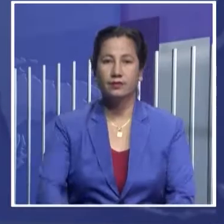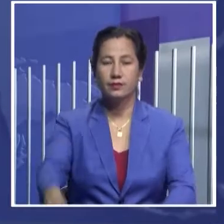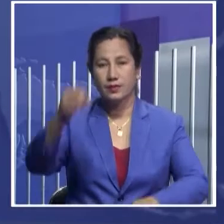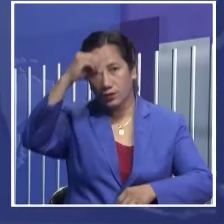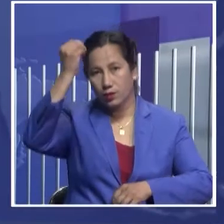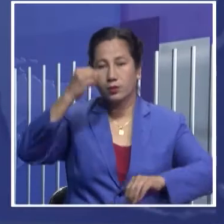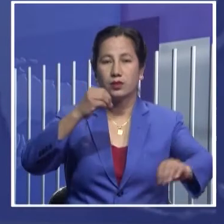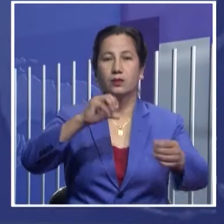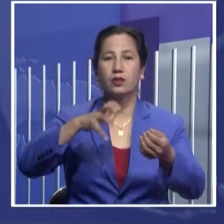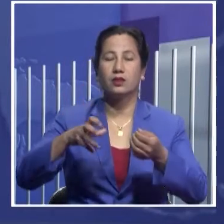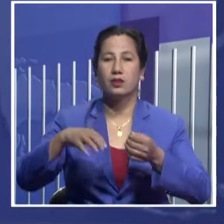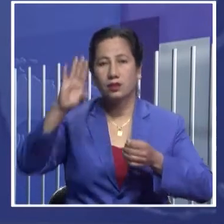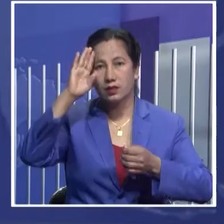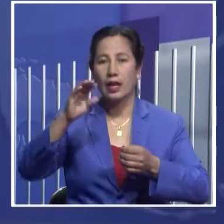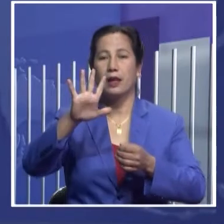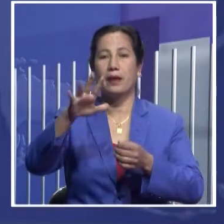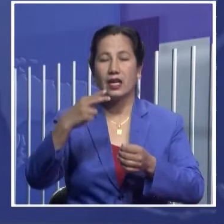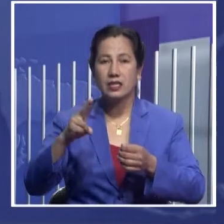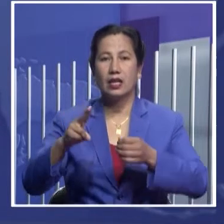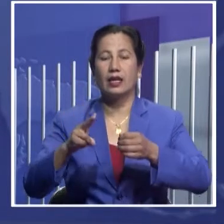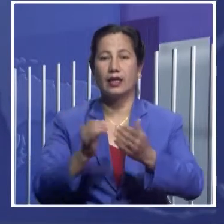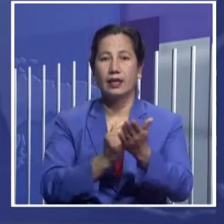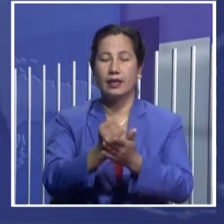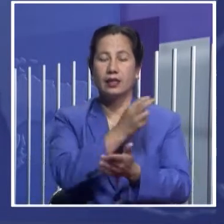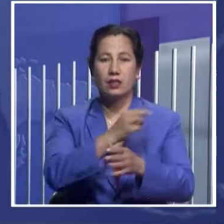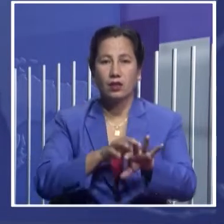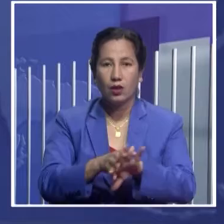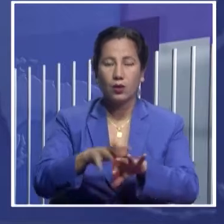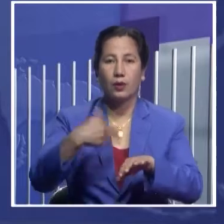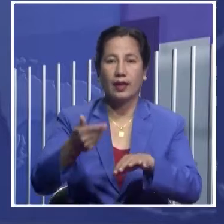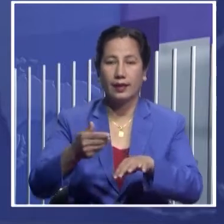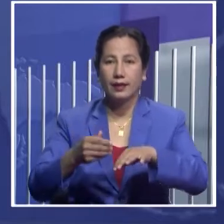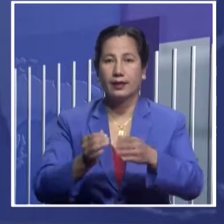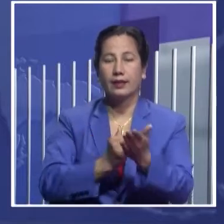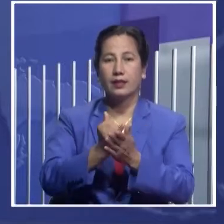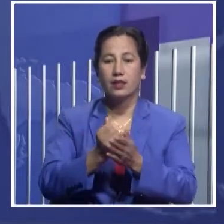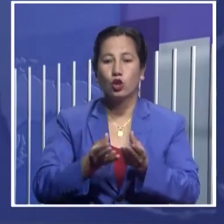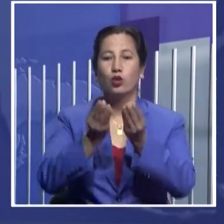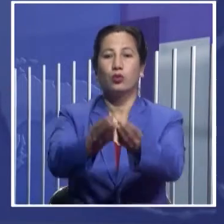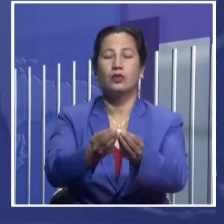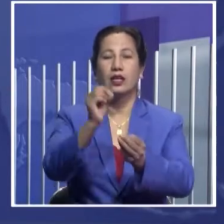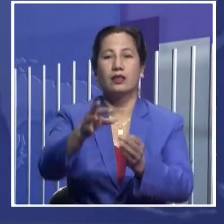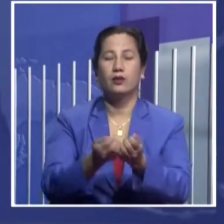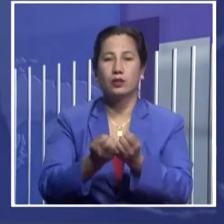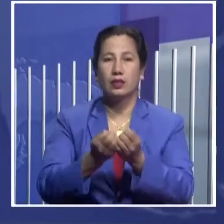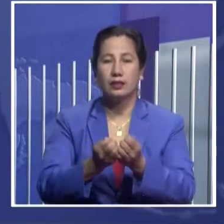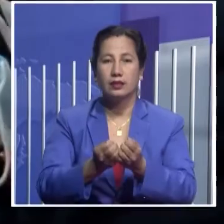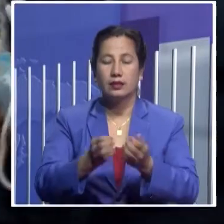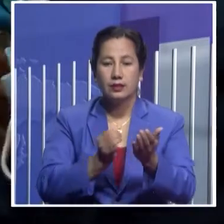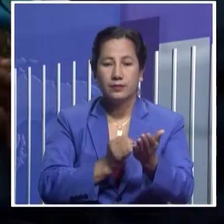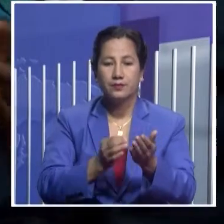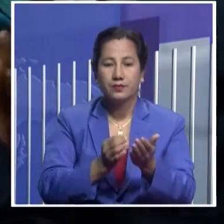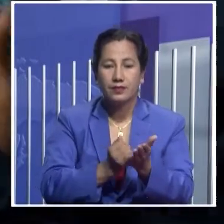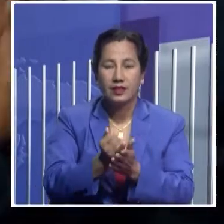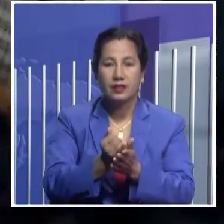सुदूरपश्चिम प्रदेश सरकारले 5 जना उत्कृष्ट कृषकहरूलाई भीमदत्त उत्कृष्ट कृषक पुरस्कार प्रदान गरेको छ। भूमि व्यवस्था कृषि तथा सहकारी